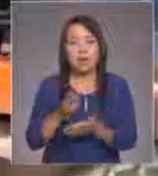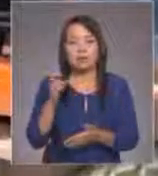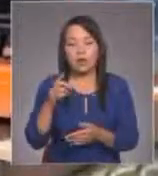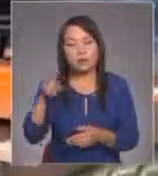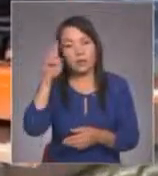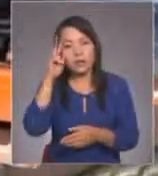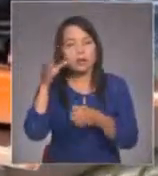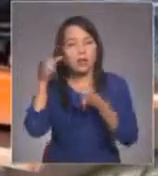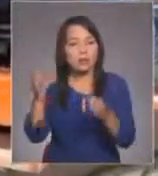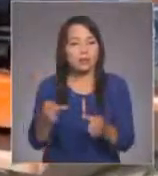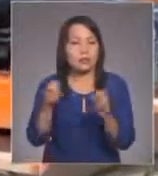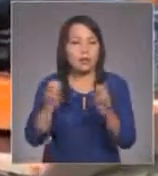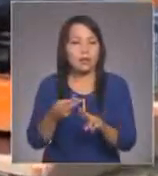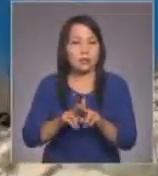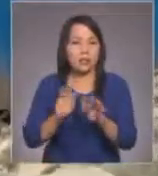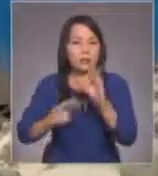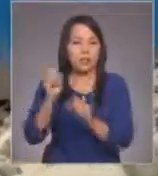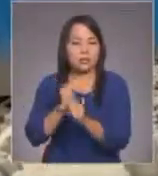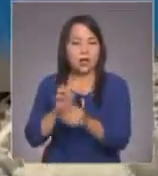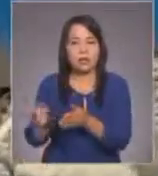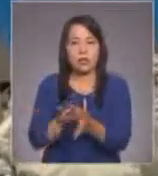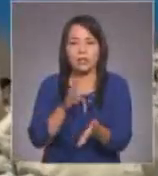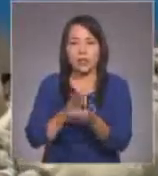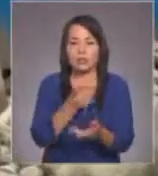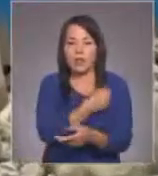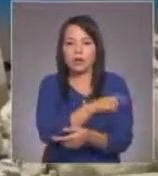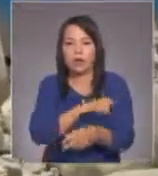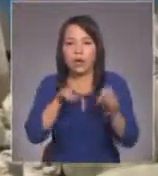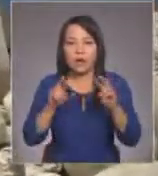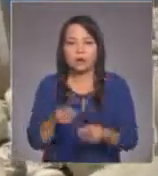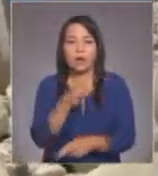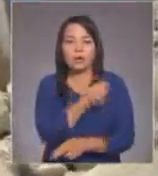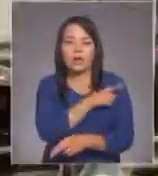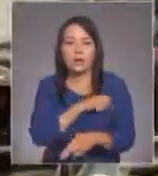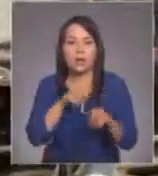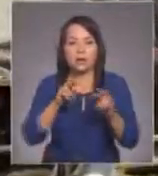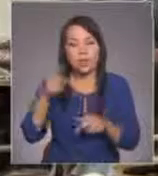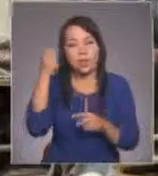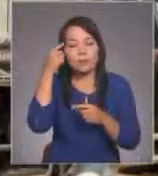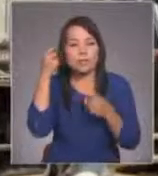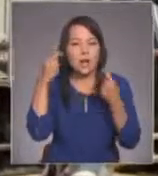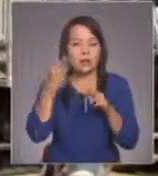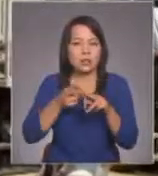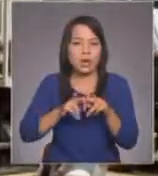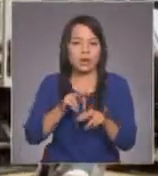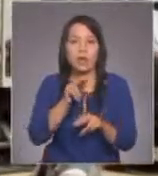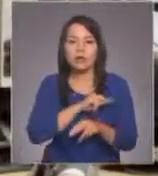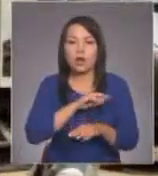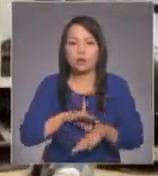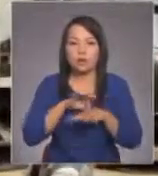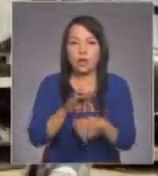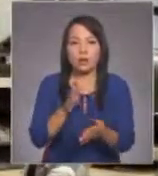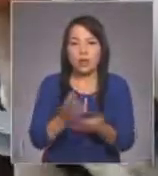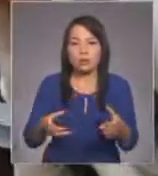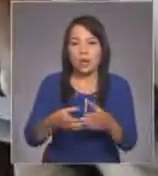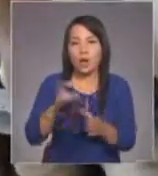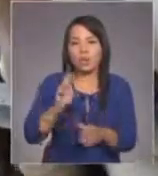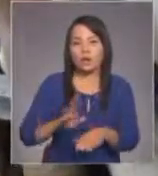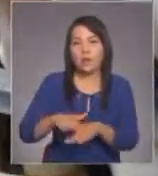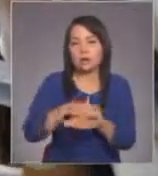биодәретханалар орнатылды. Оқиға орнында жедел жәрдем бригадалары, дәрігерлер мен психологтар кезекшілік атқарып жүр. Ал еріктілер болса,